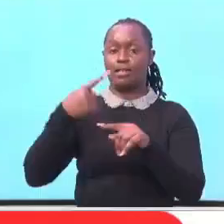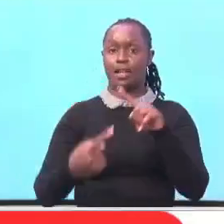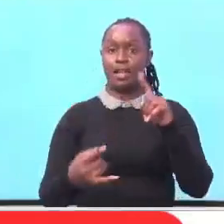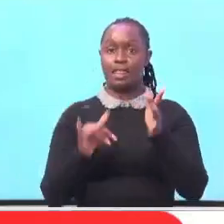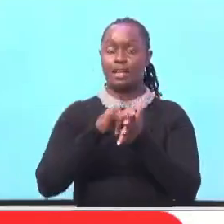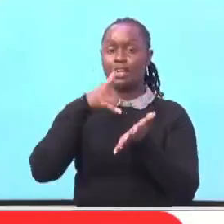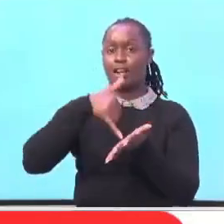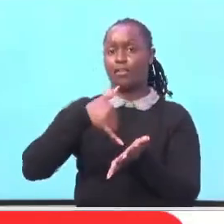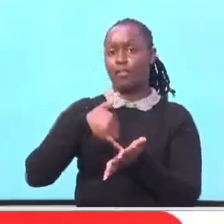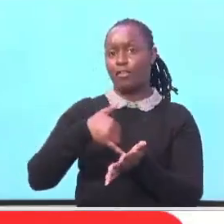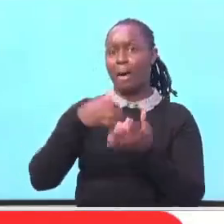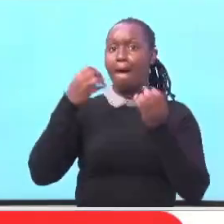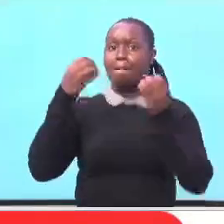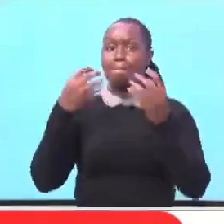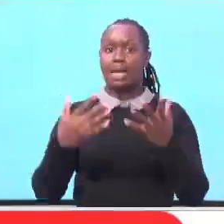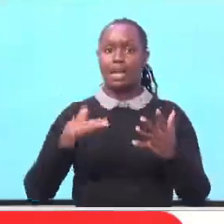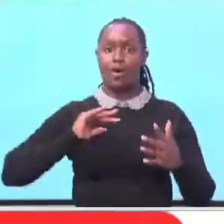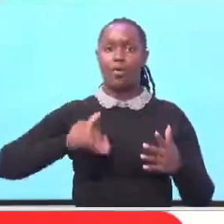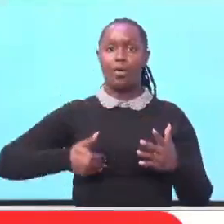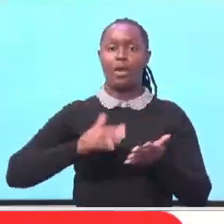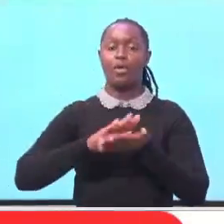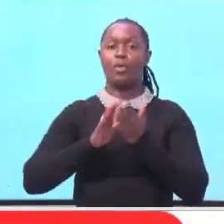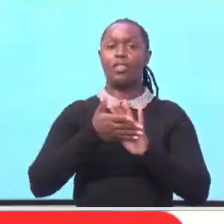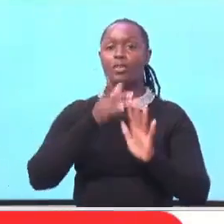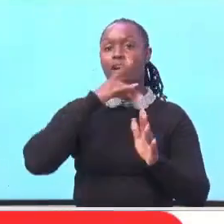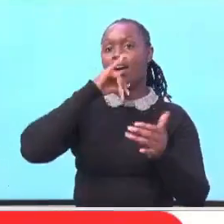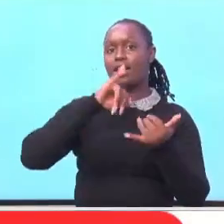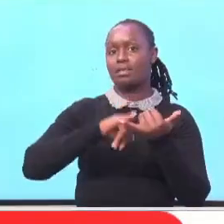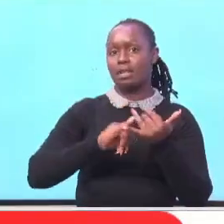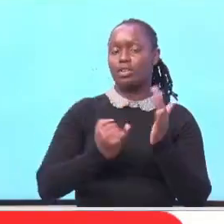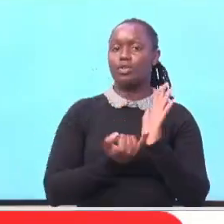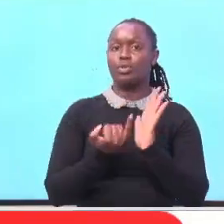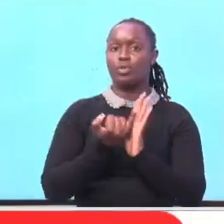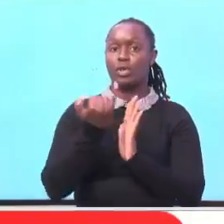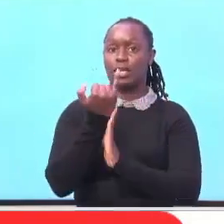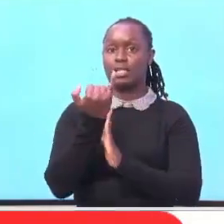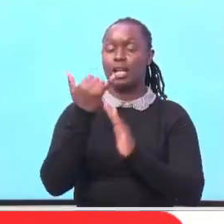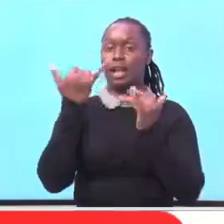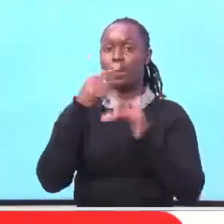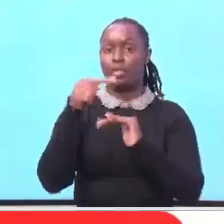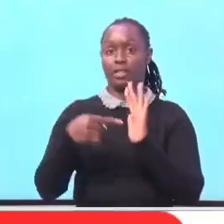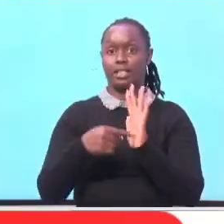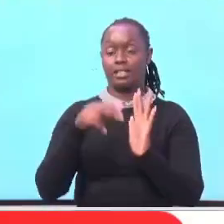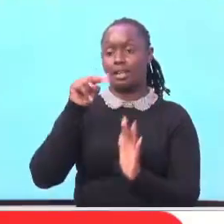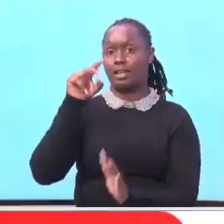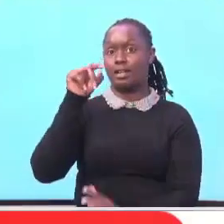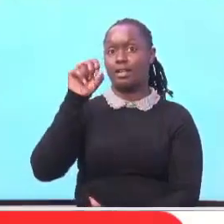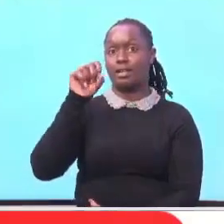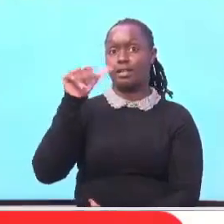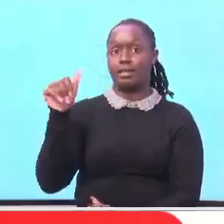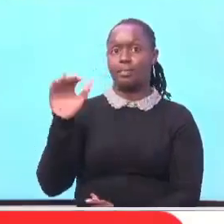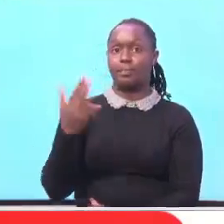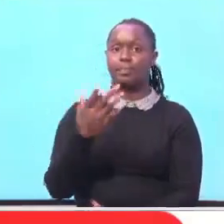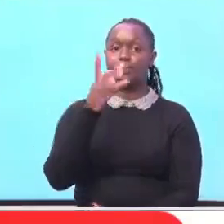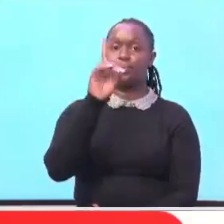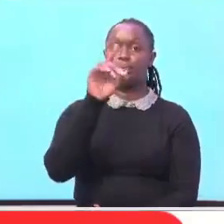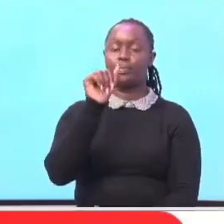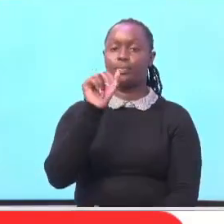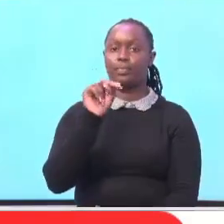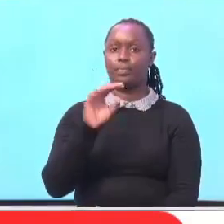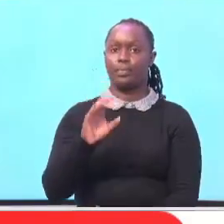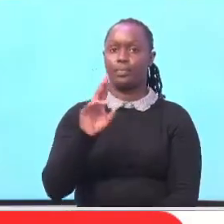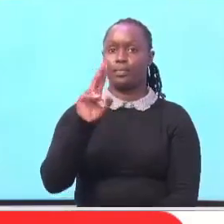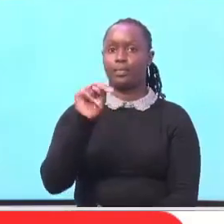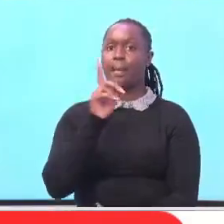wajane na mayatima kuongezeka. Naibu mkuruginzi wa idara ya usalama barabarani NTSA Duncan Kibungong. Mesema kamati ya